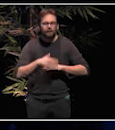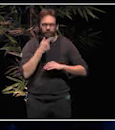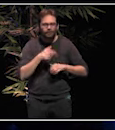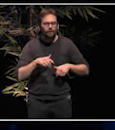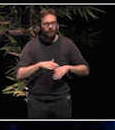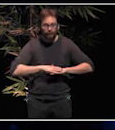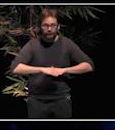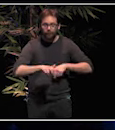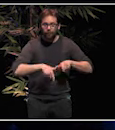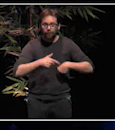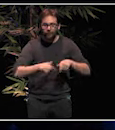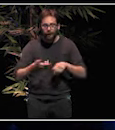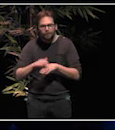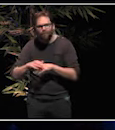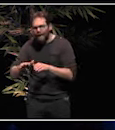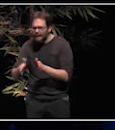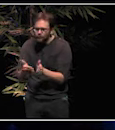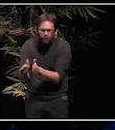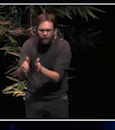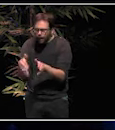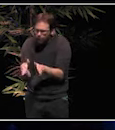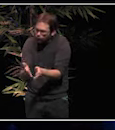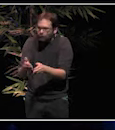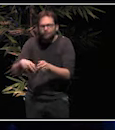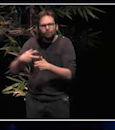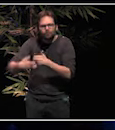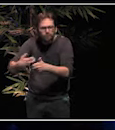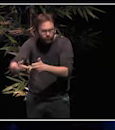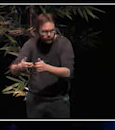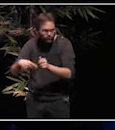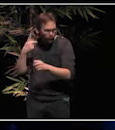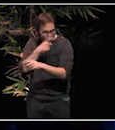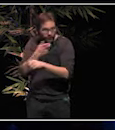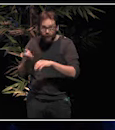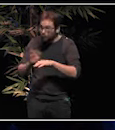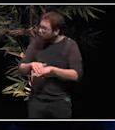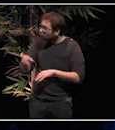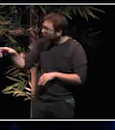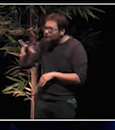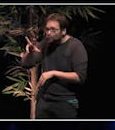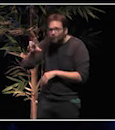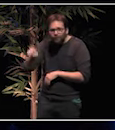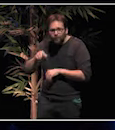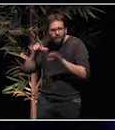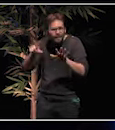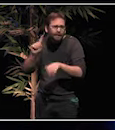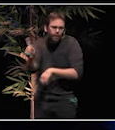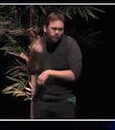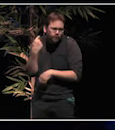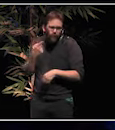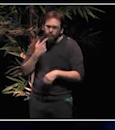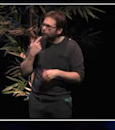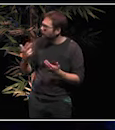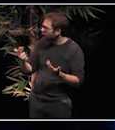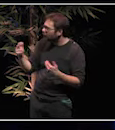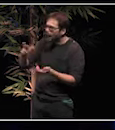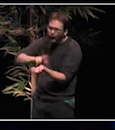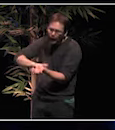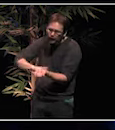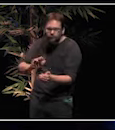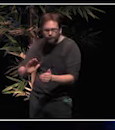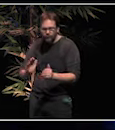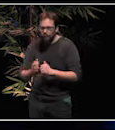c'est que 3,7 km/h. Donc là, on est sur de la randonnée dimanche, sauf que voilà, c'est une distance quand même qu'il faut, faut faire quand même les 170 km. C'est pas parce que